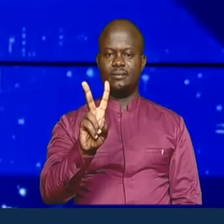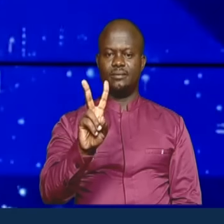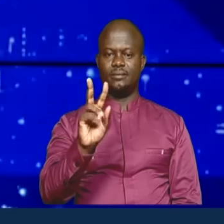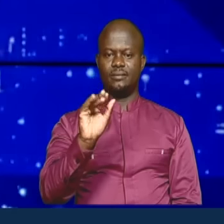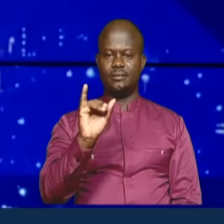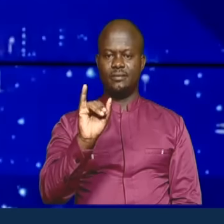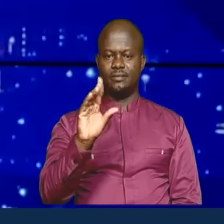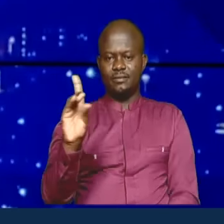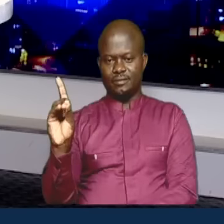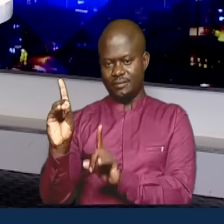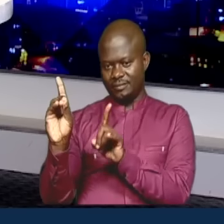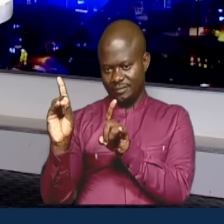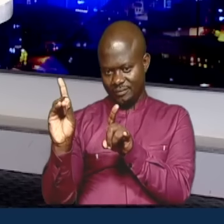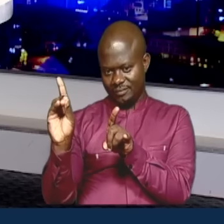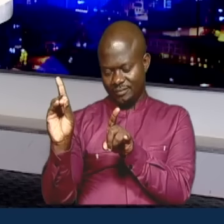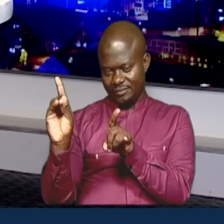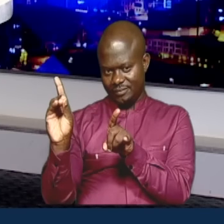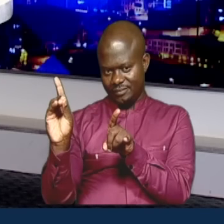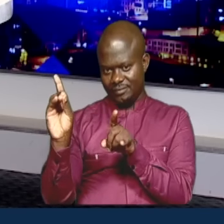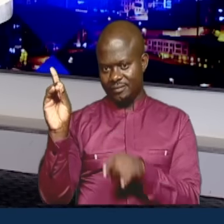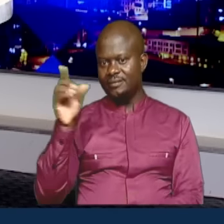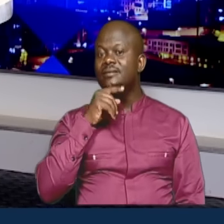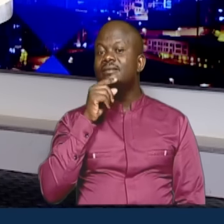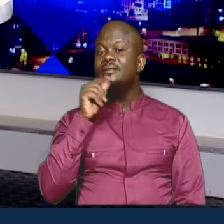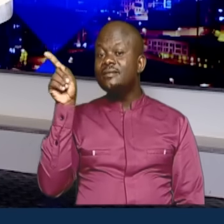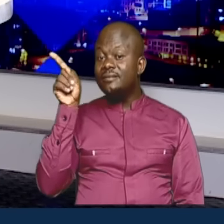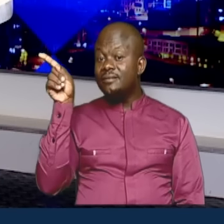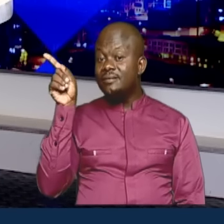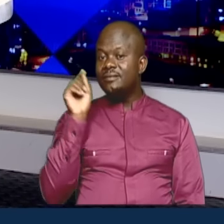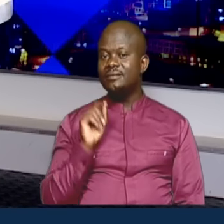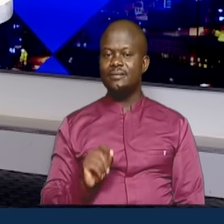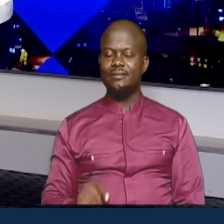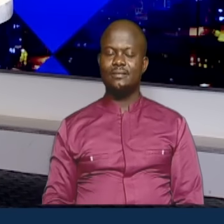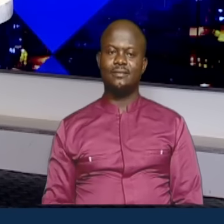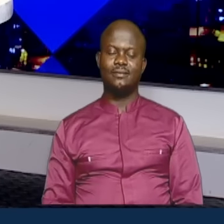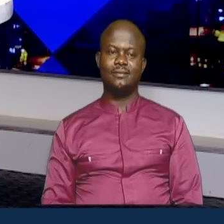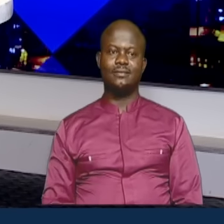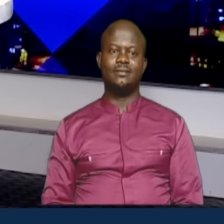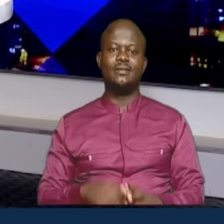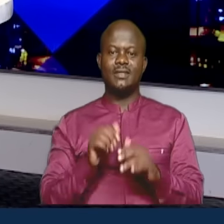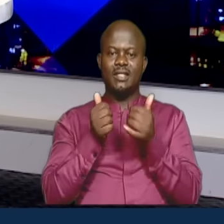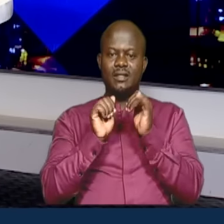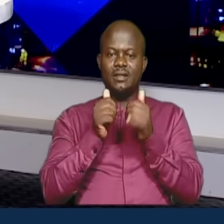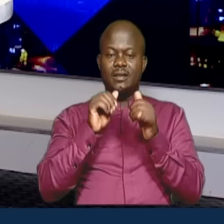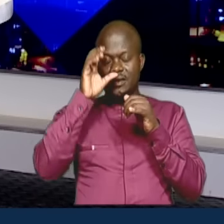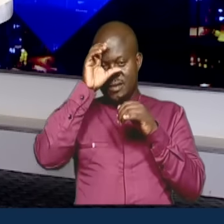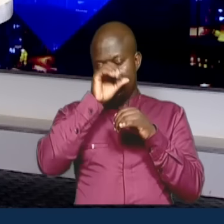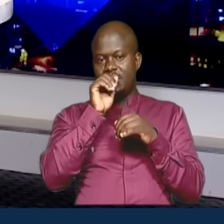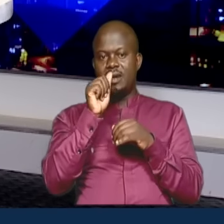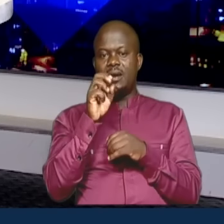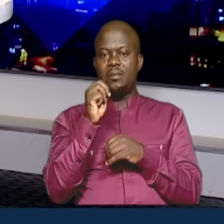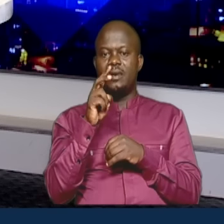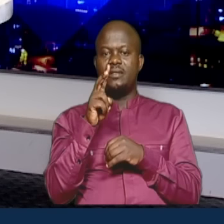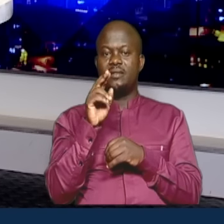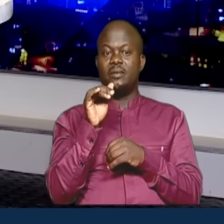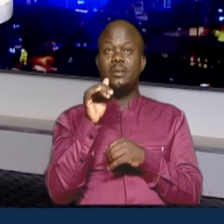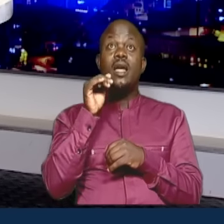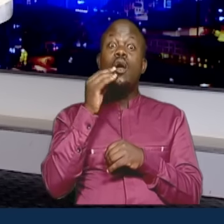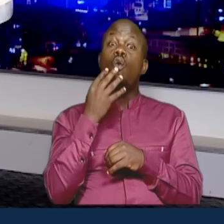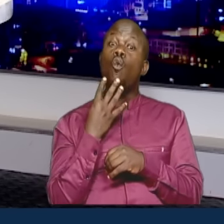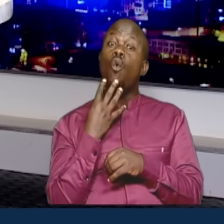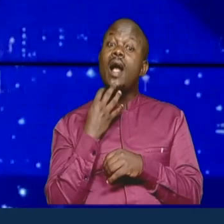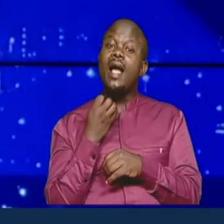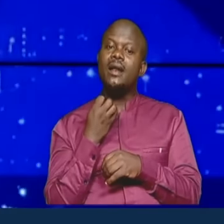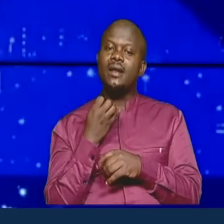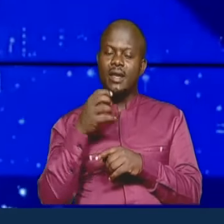neza. Neza kanzayire. Muri siporo ndumva Amavubi harabura umunsi umwe ngira ngo bakajya mu kibuga umusibejo. Ubu